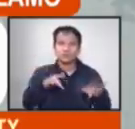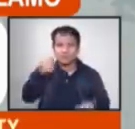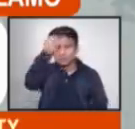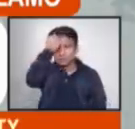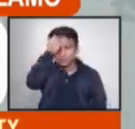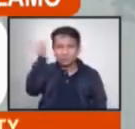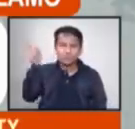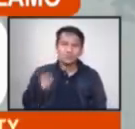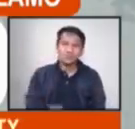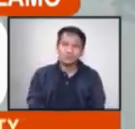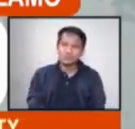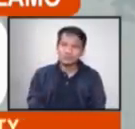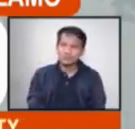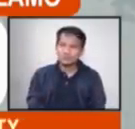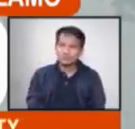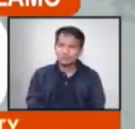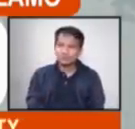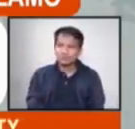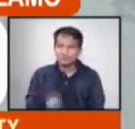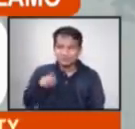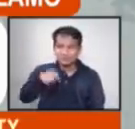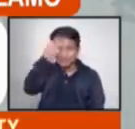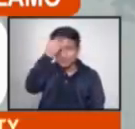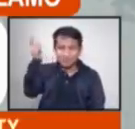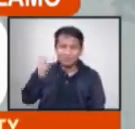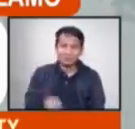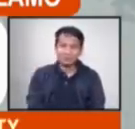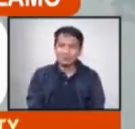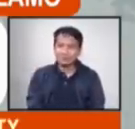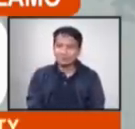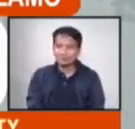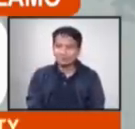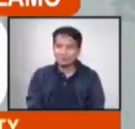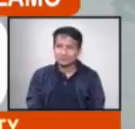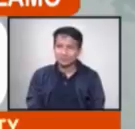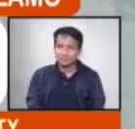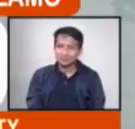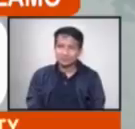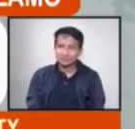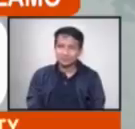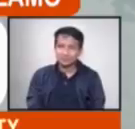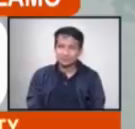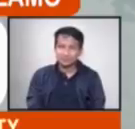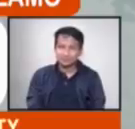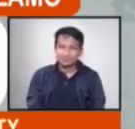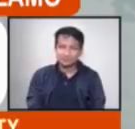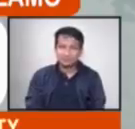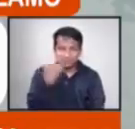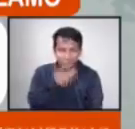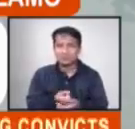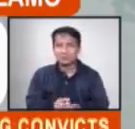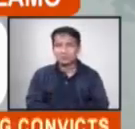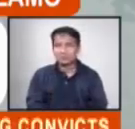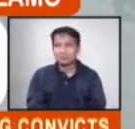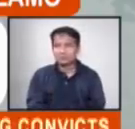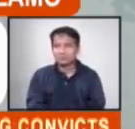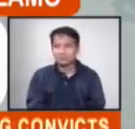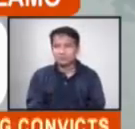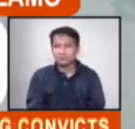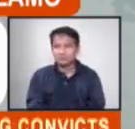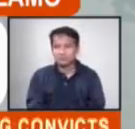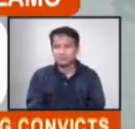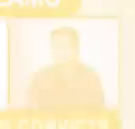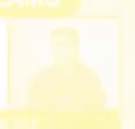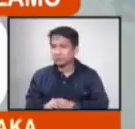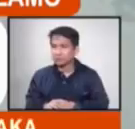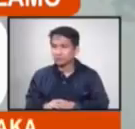kasi. Wala kang awa. Mas buo ka. Walang awa. Kasi ikaw. Oh, naawa ka ba? Lumaki ang mga anak mo, may sustento ka? Sinasaktan mo mga anak dyan.